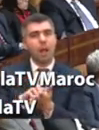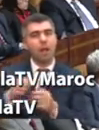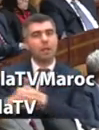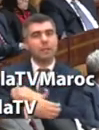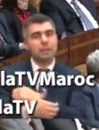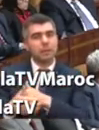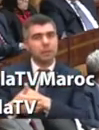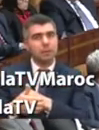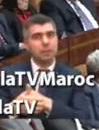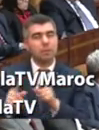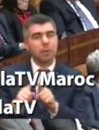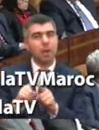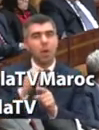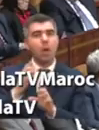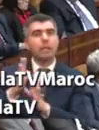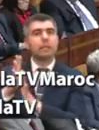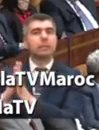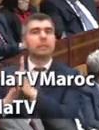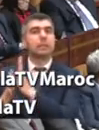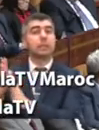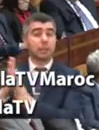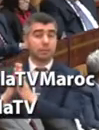كنعيشوا فيها مئات السنين وتوالدنا فيها